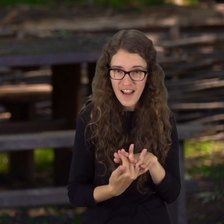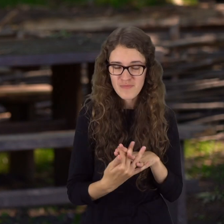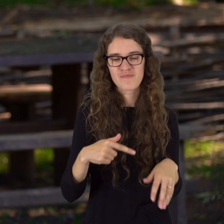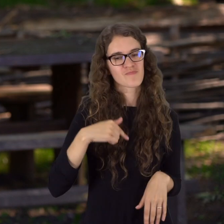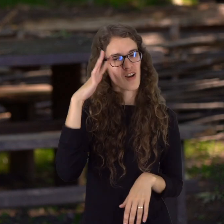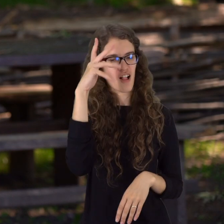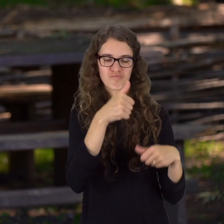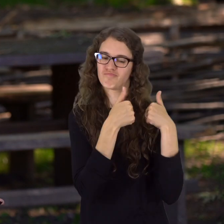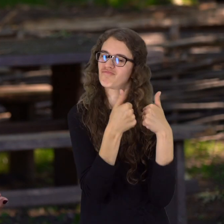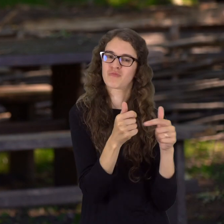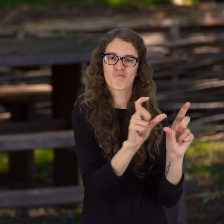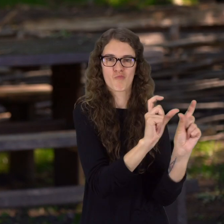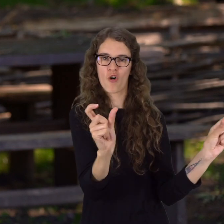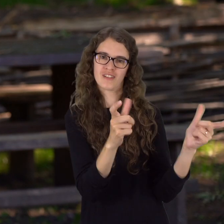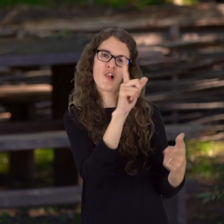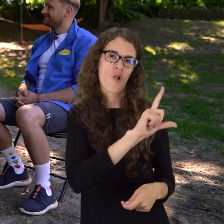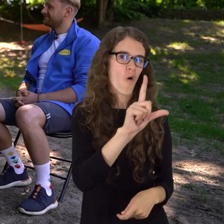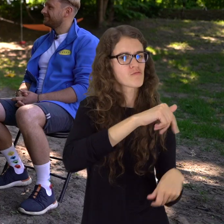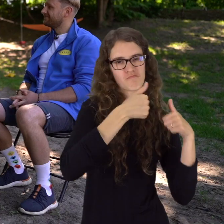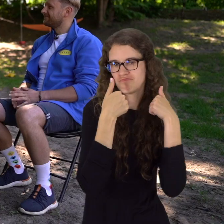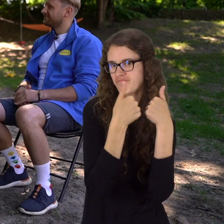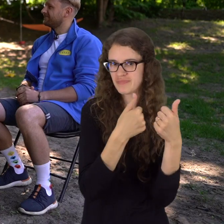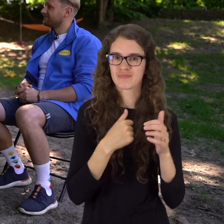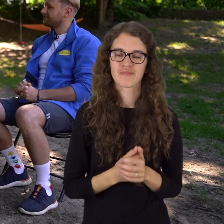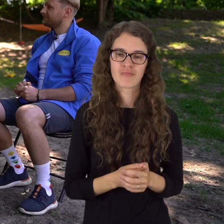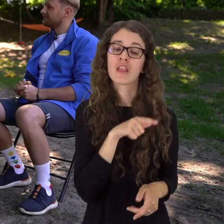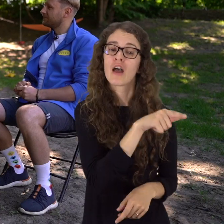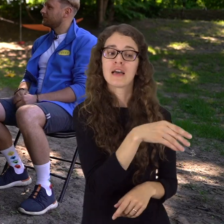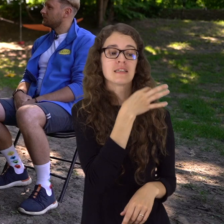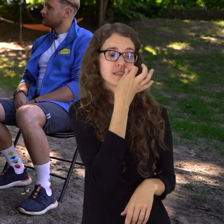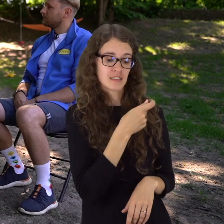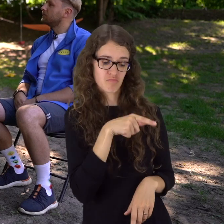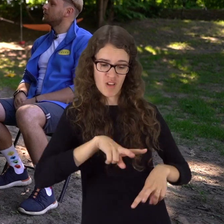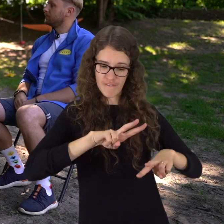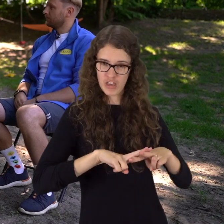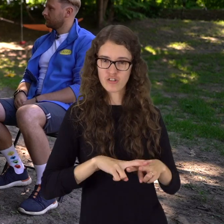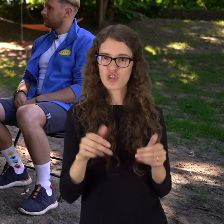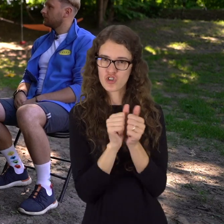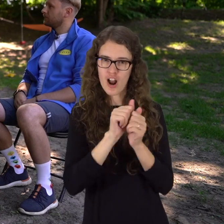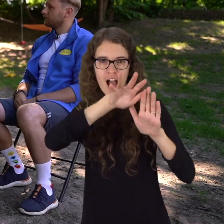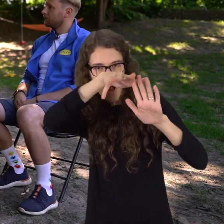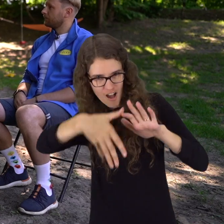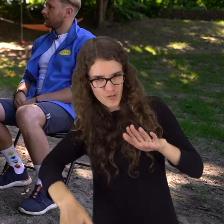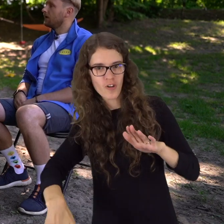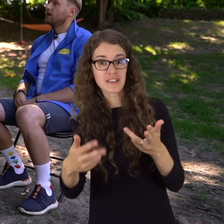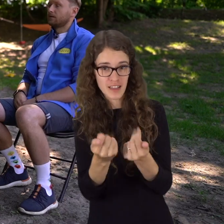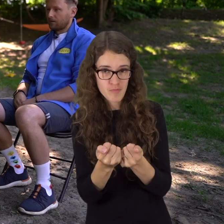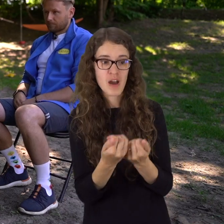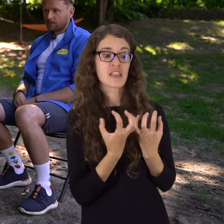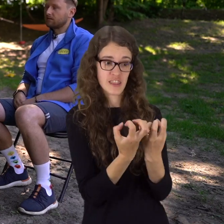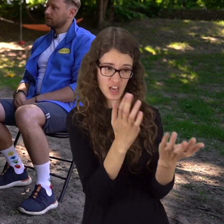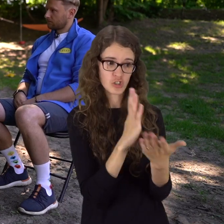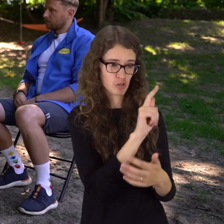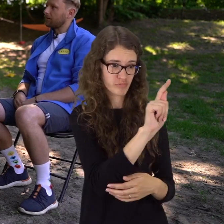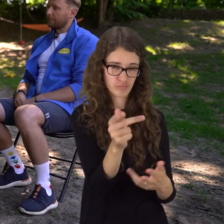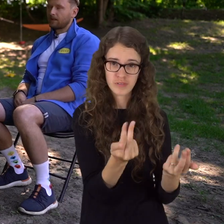galimybė, na, ta tokia lauka ir gryno oro suteikti vaikams. Minėjote, kad čia esame prie Pučkorių atodangos, bet yra ir daugiau, kiek žinau, lokacijų Lietuvoje,